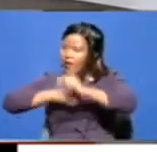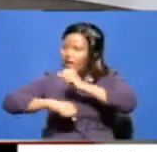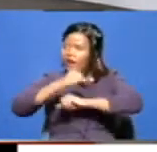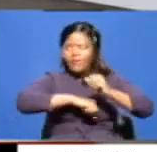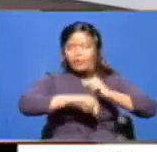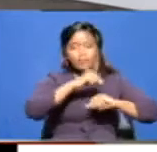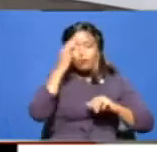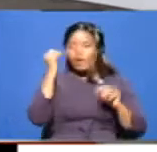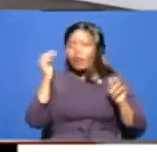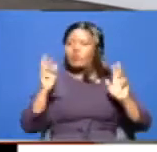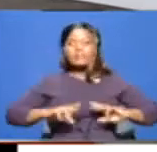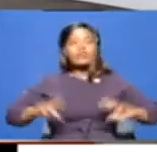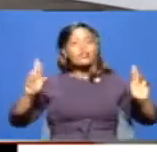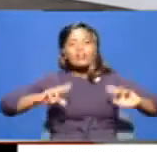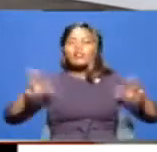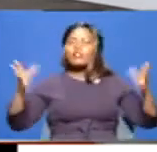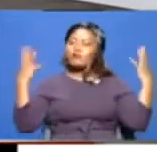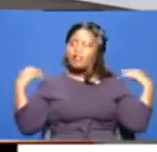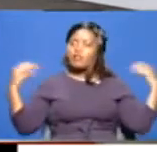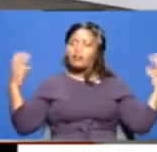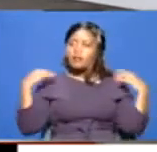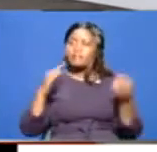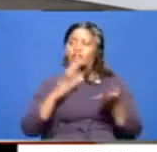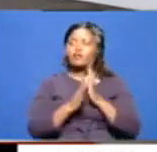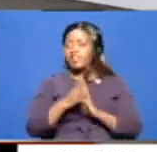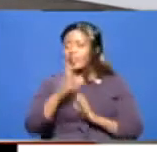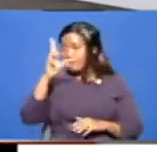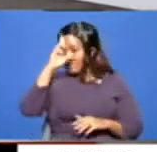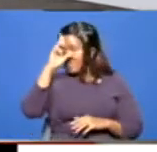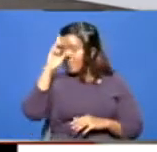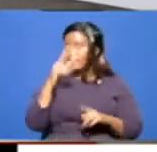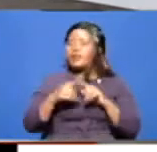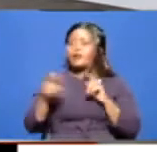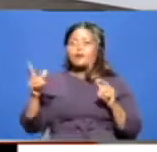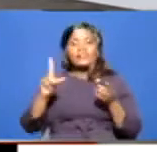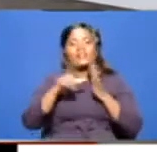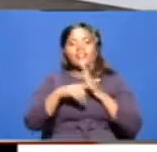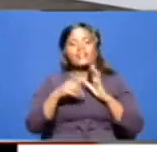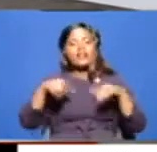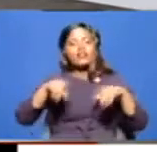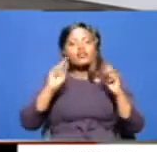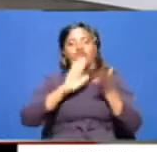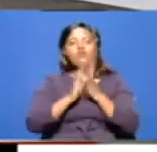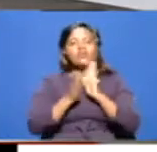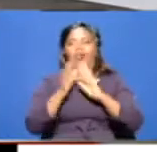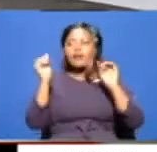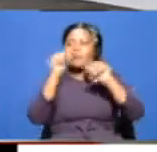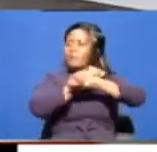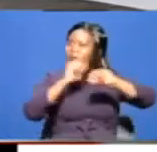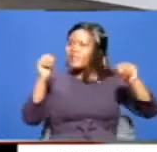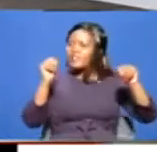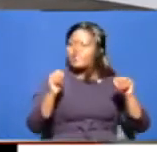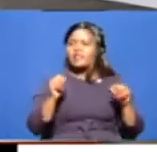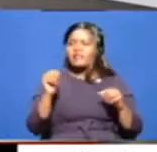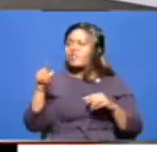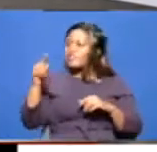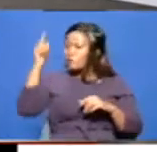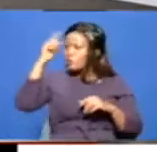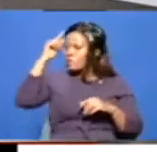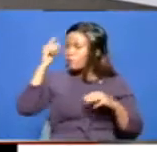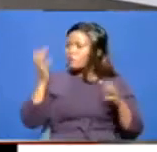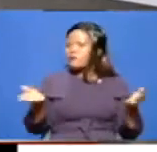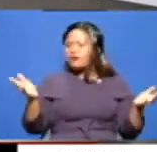kabisa. Ah, vizuri sana. Kibaki, lakini baadaye akawa rais. Ndivyo hali ilivyo. Unataka kuwa nini? Mimi, nataka